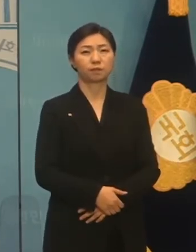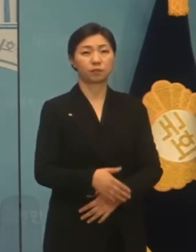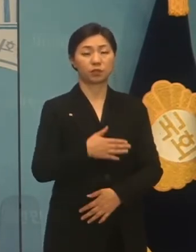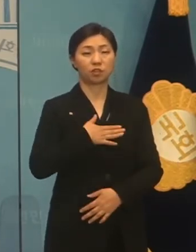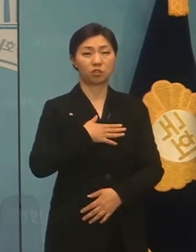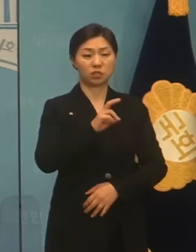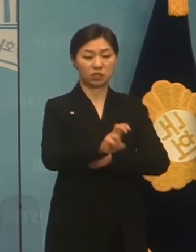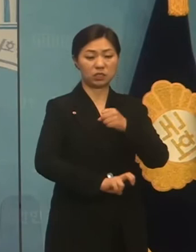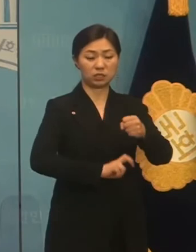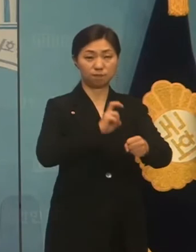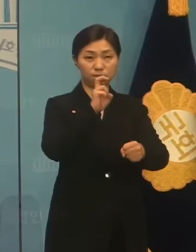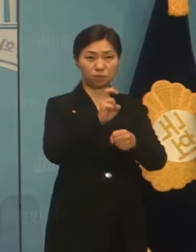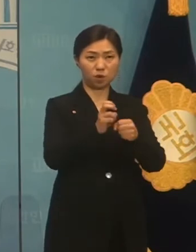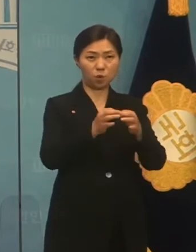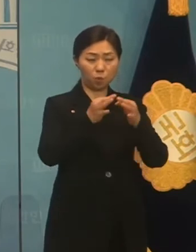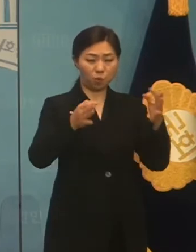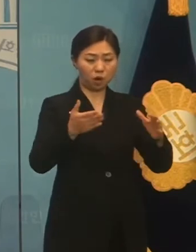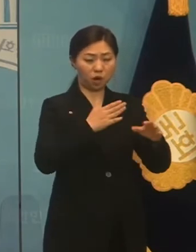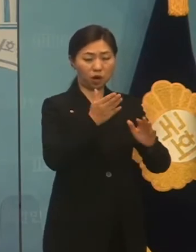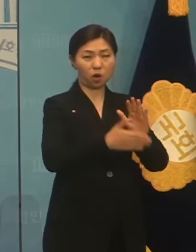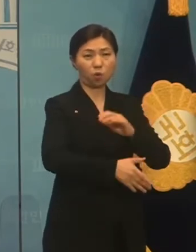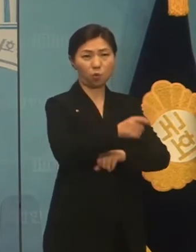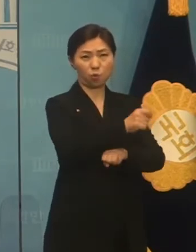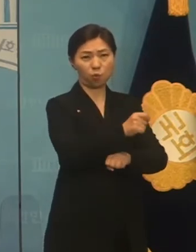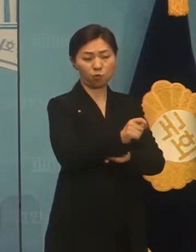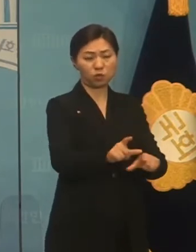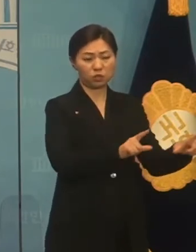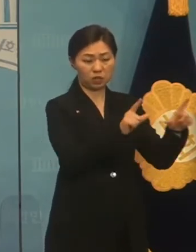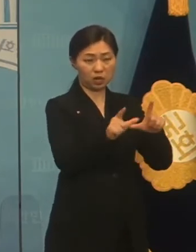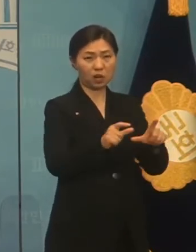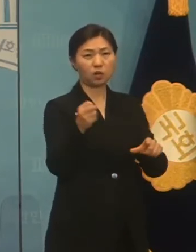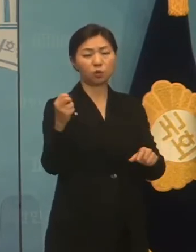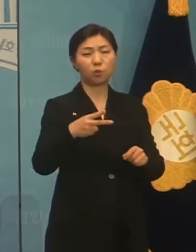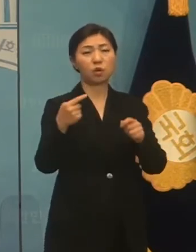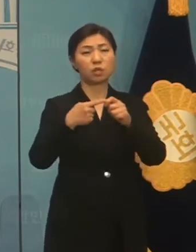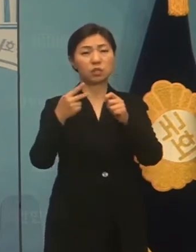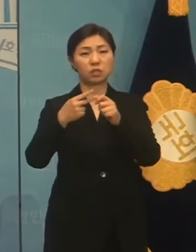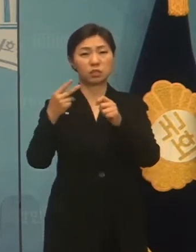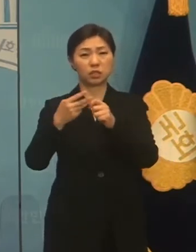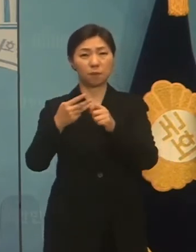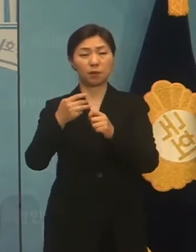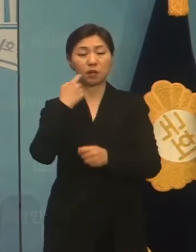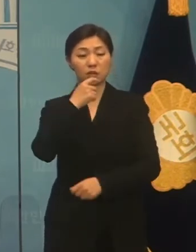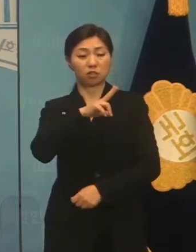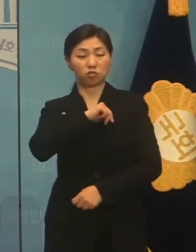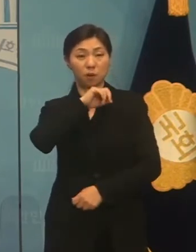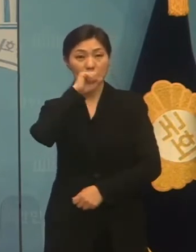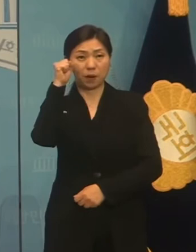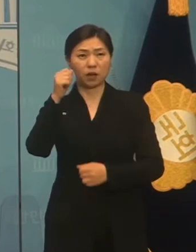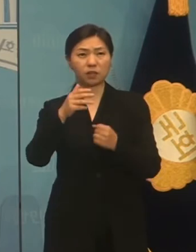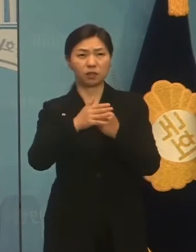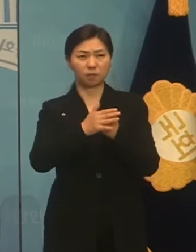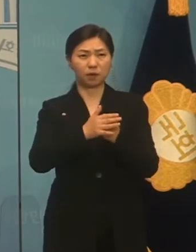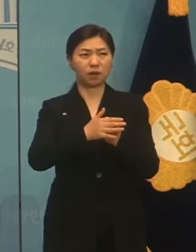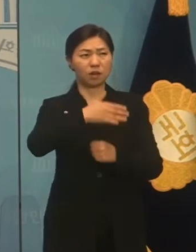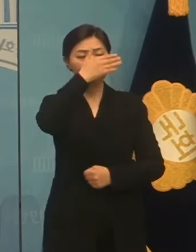20여 년 공직생활과 삼선 국회의원의 경륜 위에 젊은